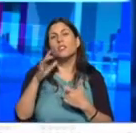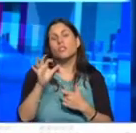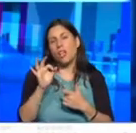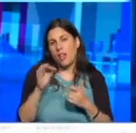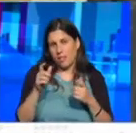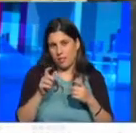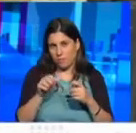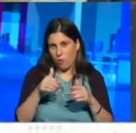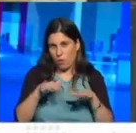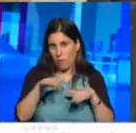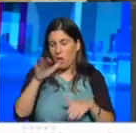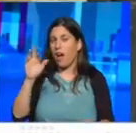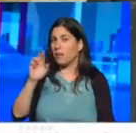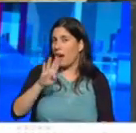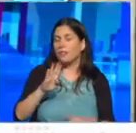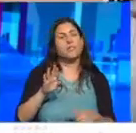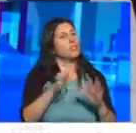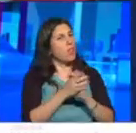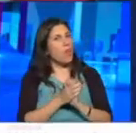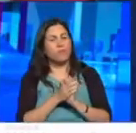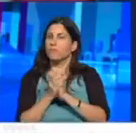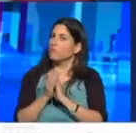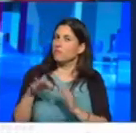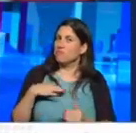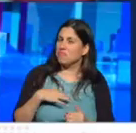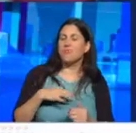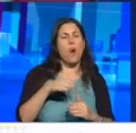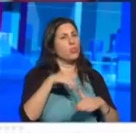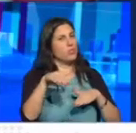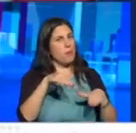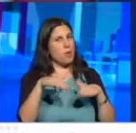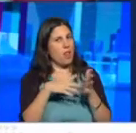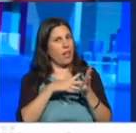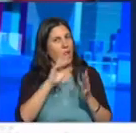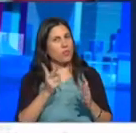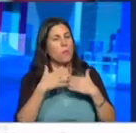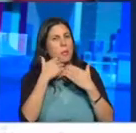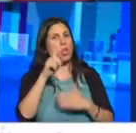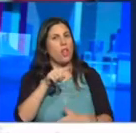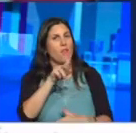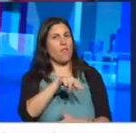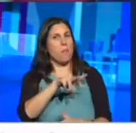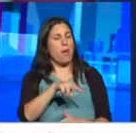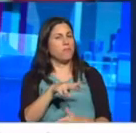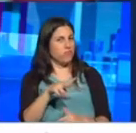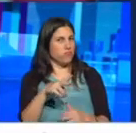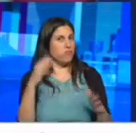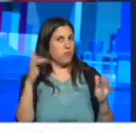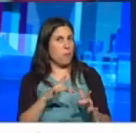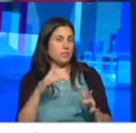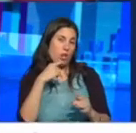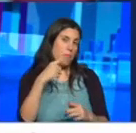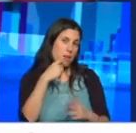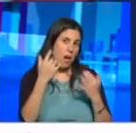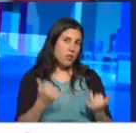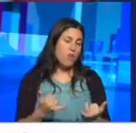שלום. שלום דנה, מה העניינים? ראש הממשלה נחקר שוב בפרשות 1000 ו-2000, באופוזיציה טוענים